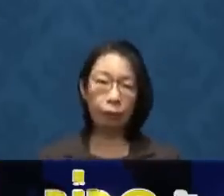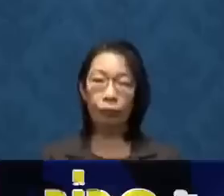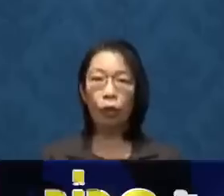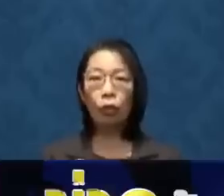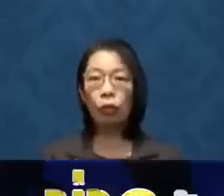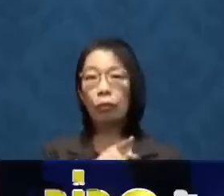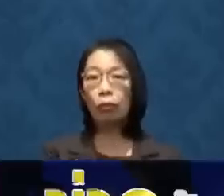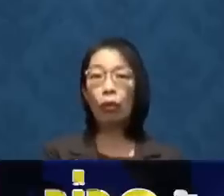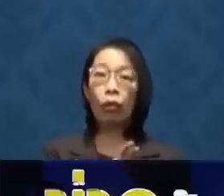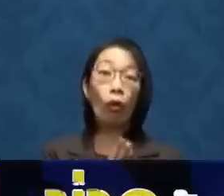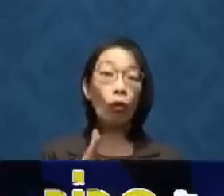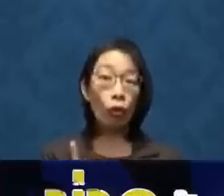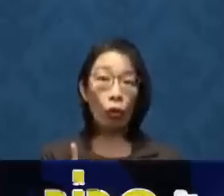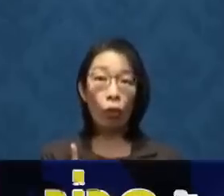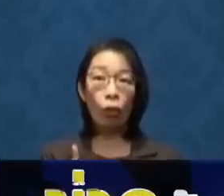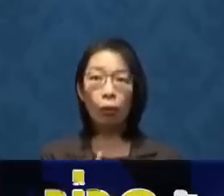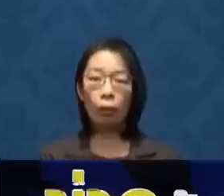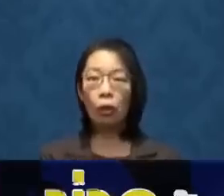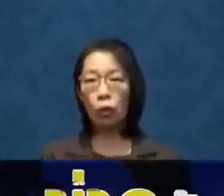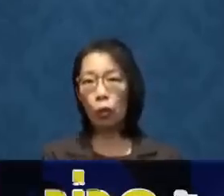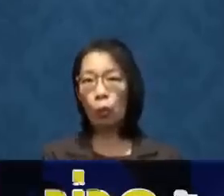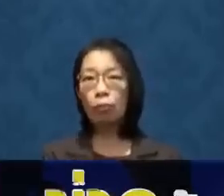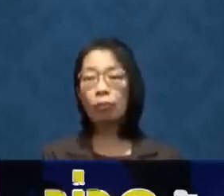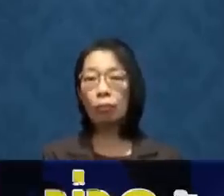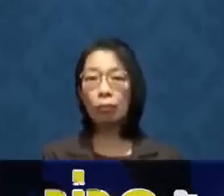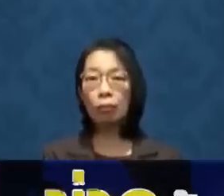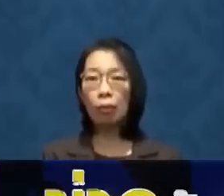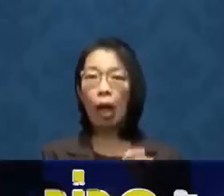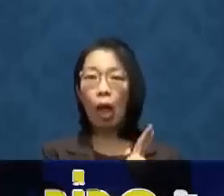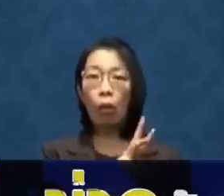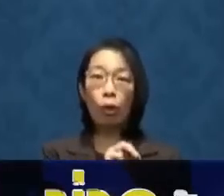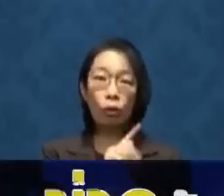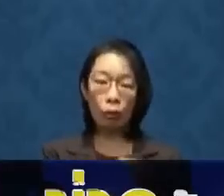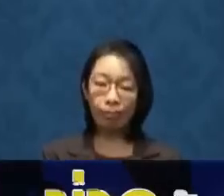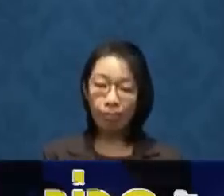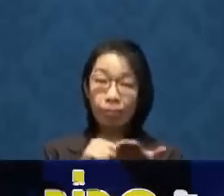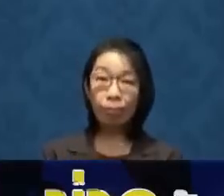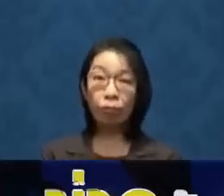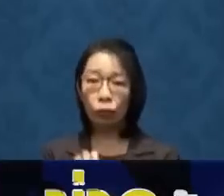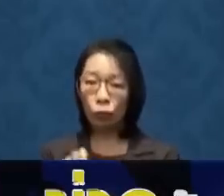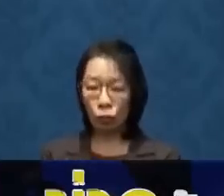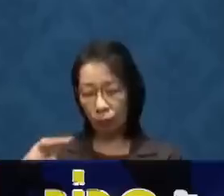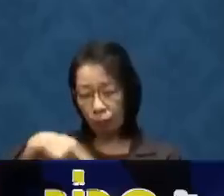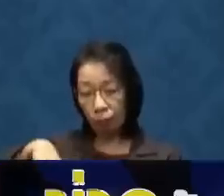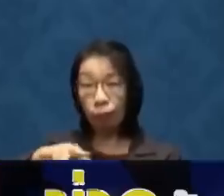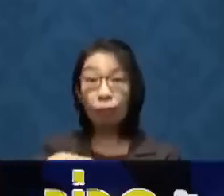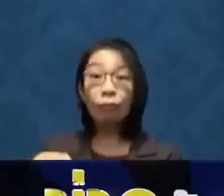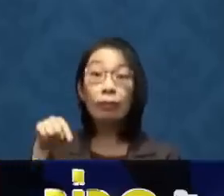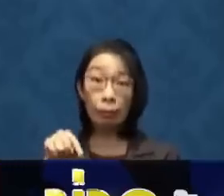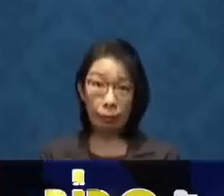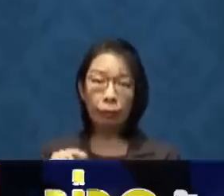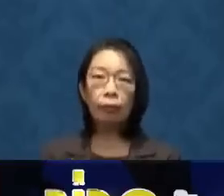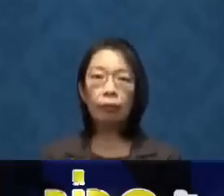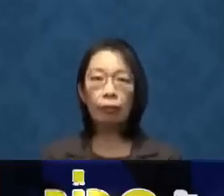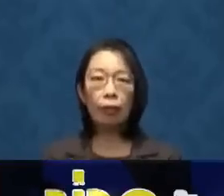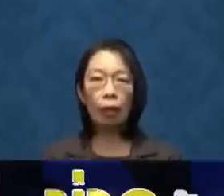ทยที่ชงโดยครม.กินโดยครม.และอุ้มหายโดยครม.ถือเป็นเรื่องที่น่าอับอายคุณหมอบอกว่า